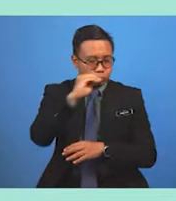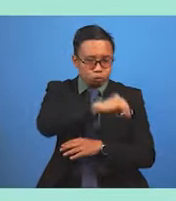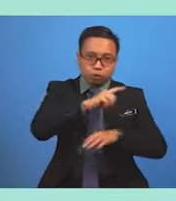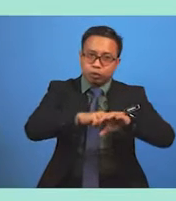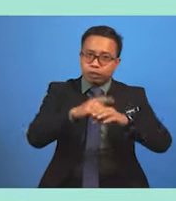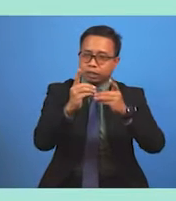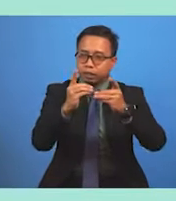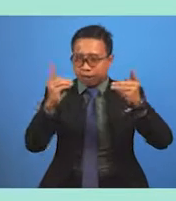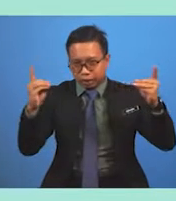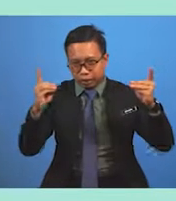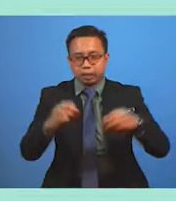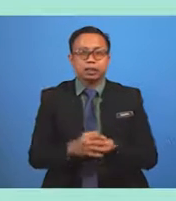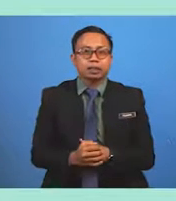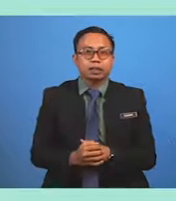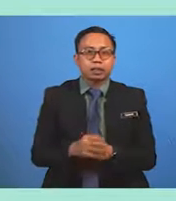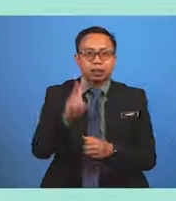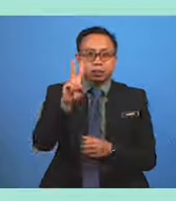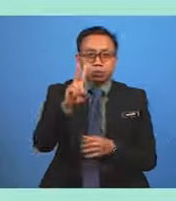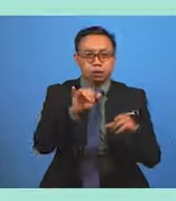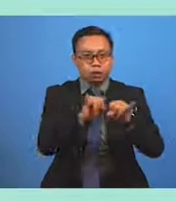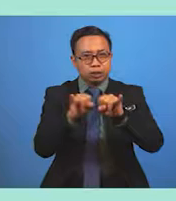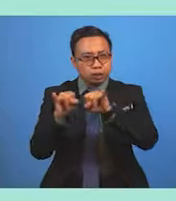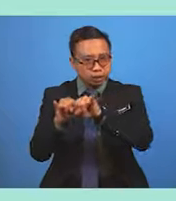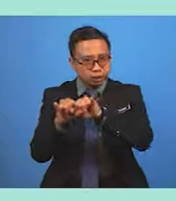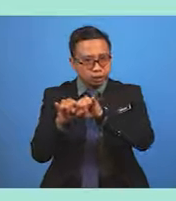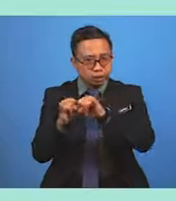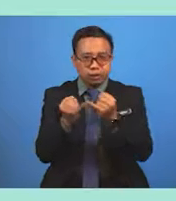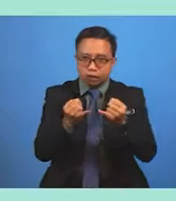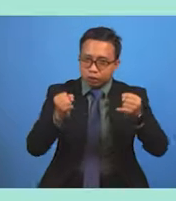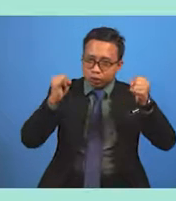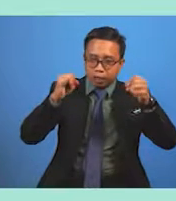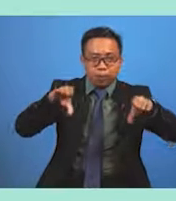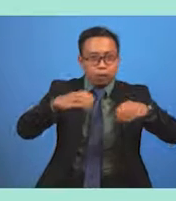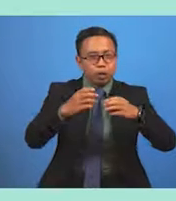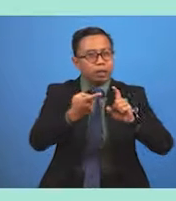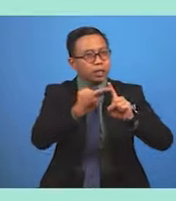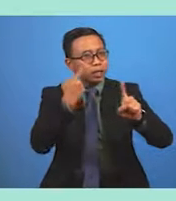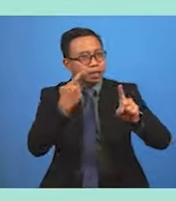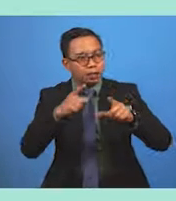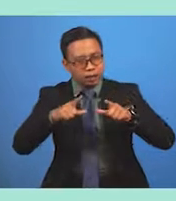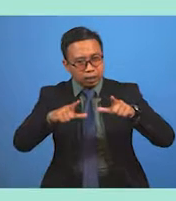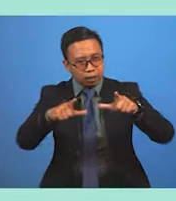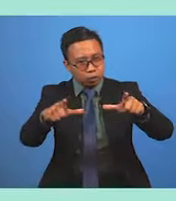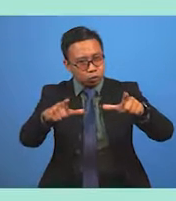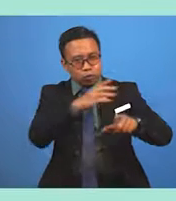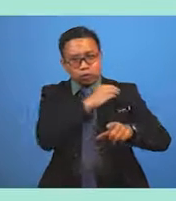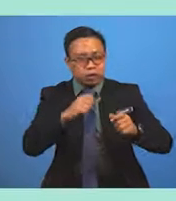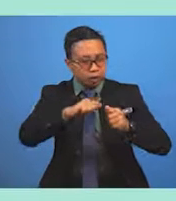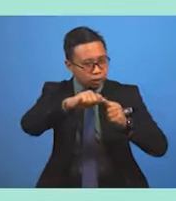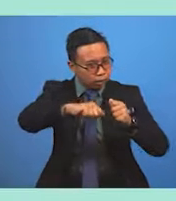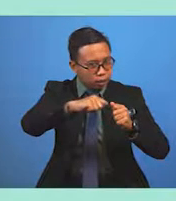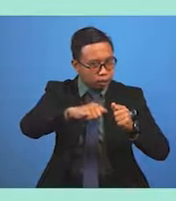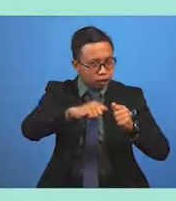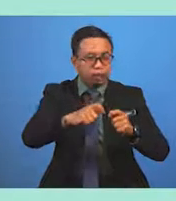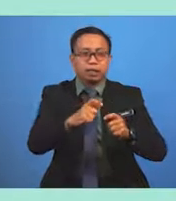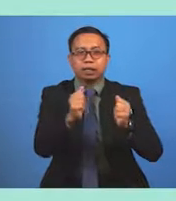darat. Terdapat 2 jenis jerat iaitu yang diperbuat daripada kayu serta diikat dengan